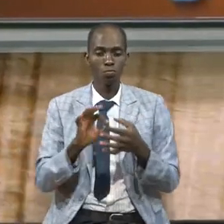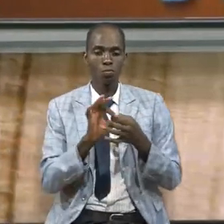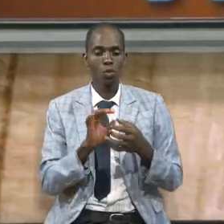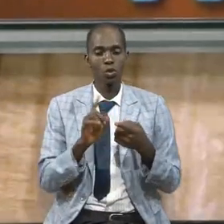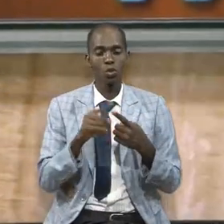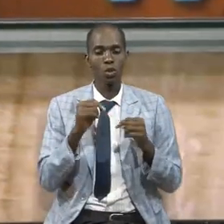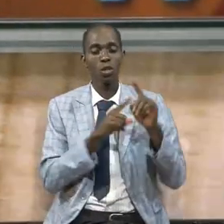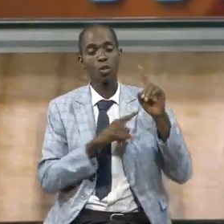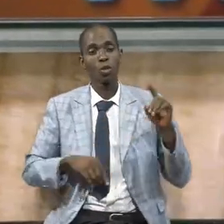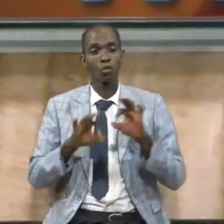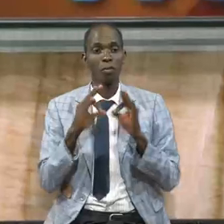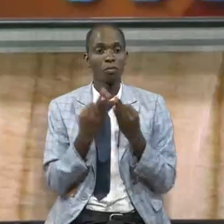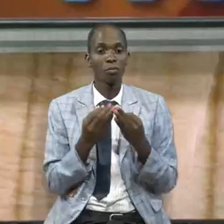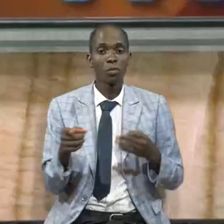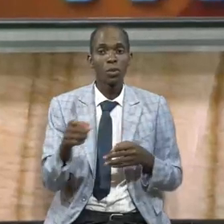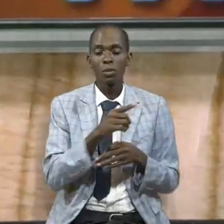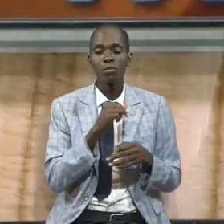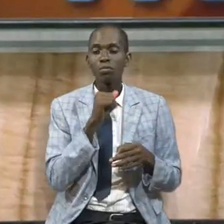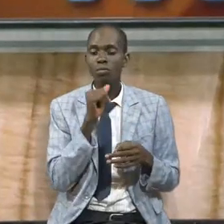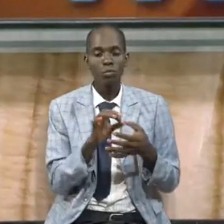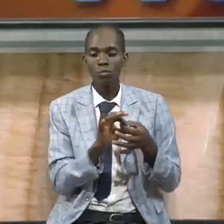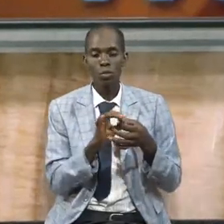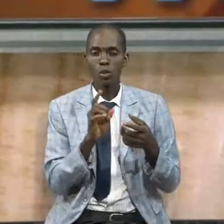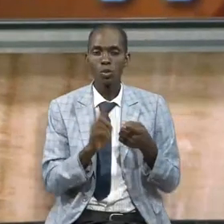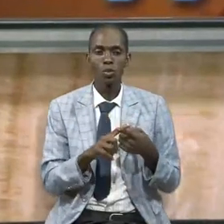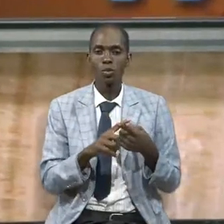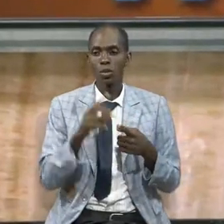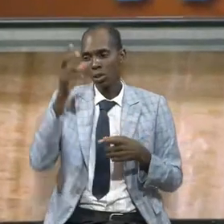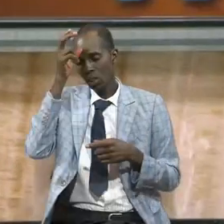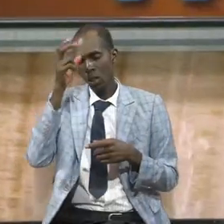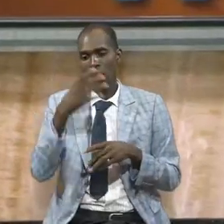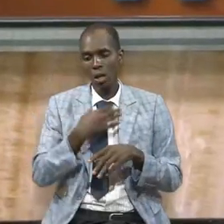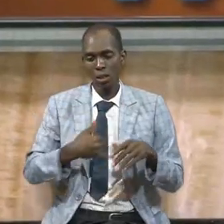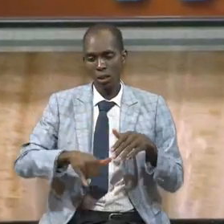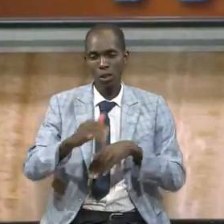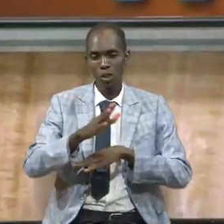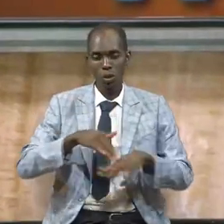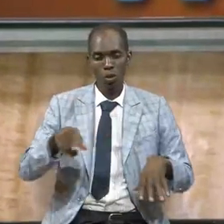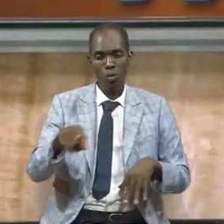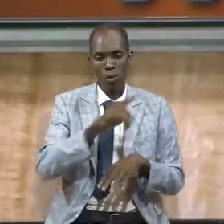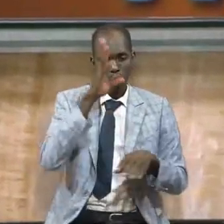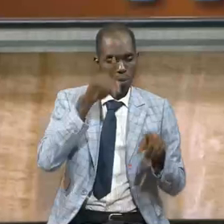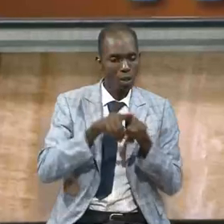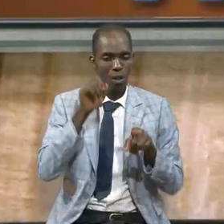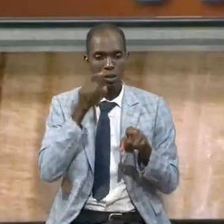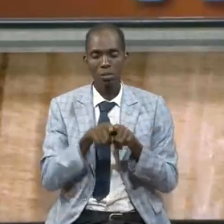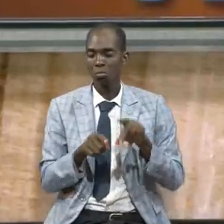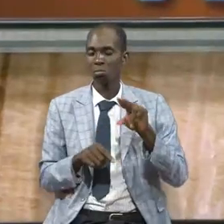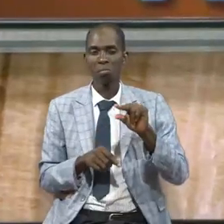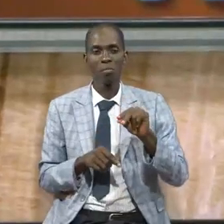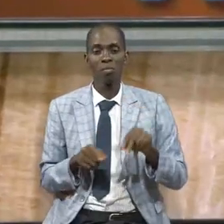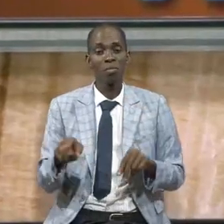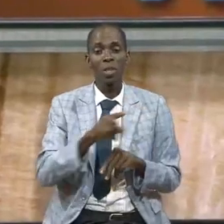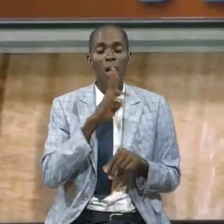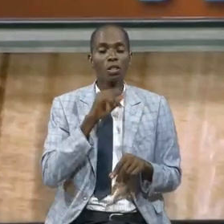Seigneur, ils n'appartiennent pas à Satan. Ils ne seront pas frères, ils n'appartiennent pas à ce monde. Et Dieu, je vous